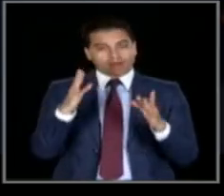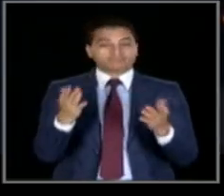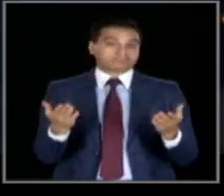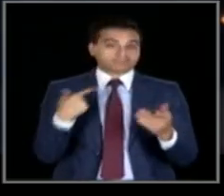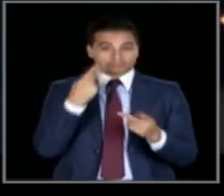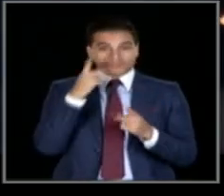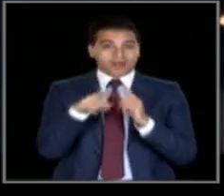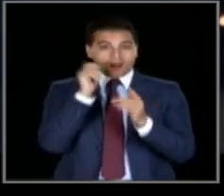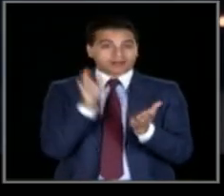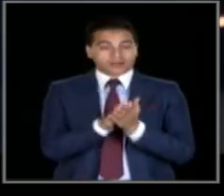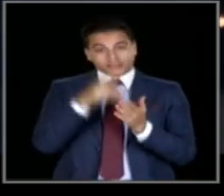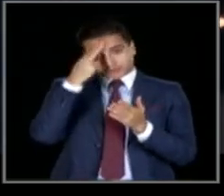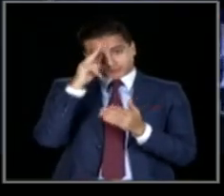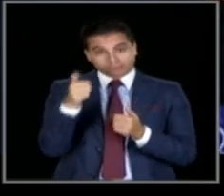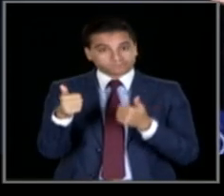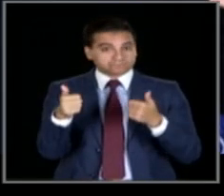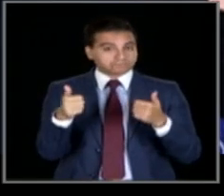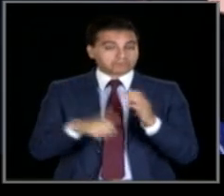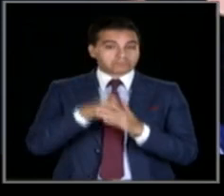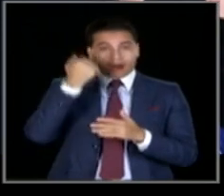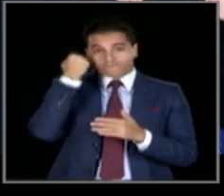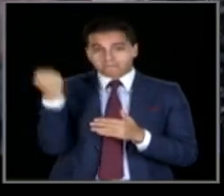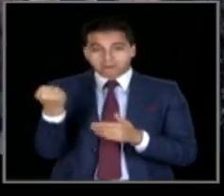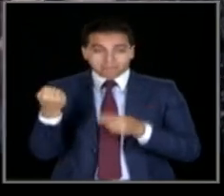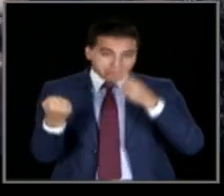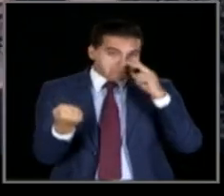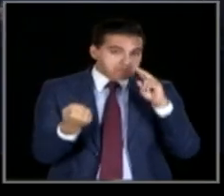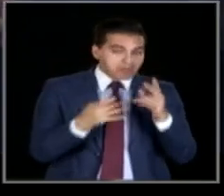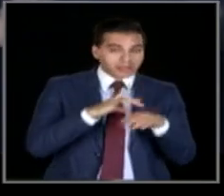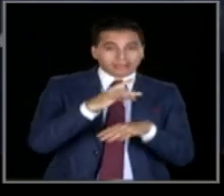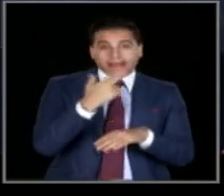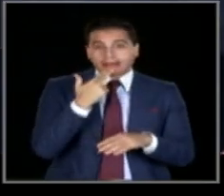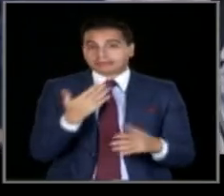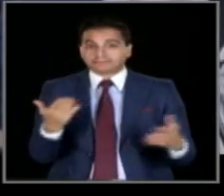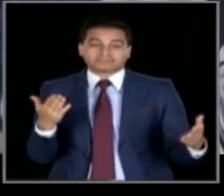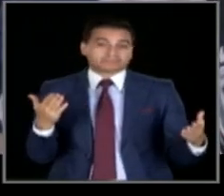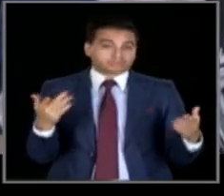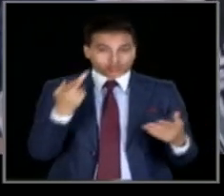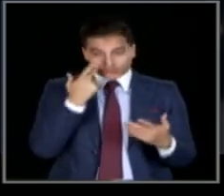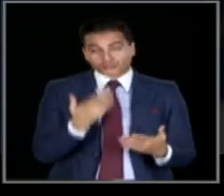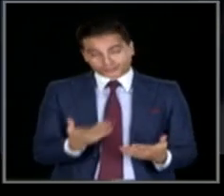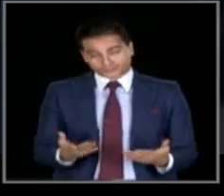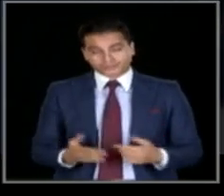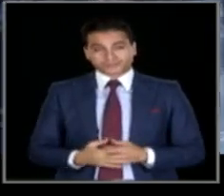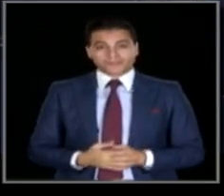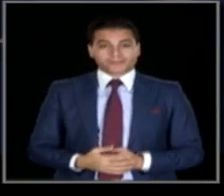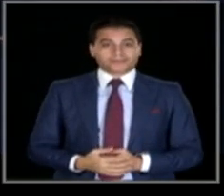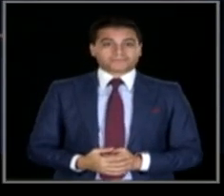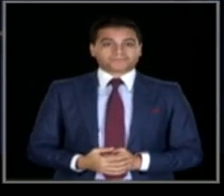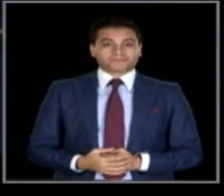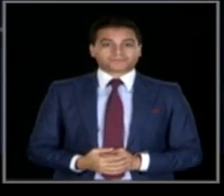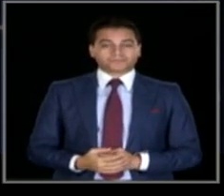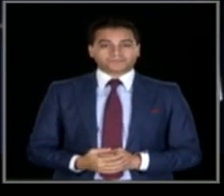3 نقط. خلينا نشوف عجلة الحظ هيبقى رأيها إيه، وهنقول مبروك لمين، وللأسف الشديد هنضطر نقول هارد لك لفريقين.